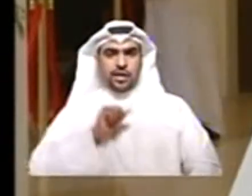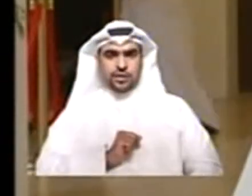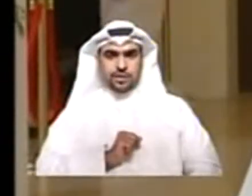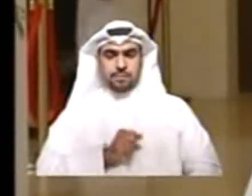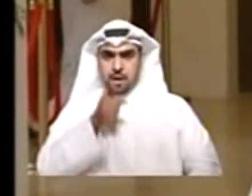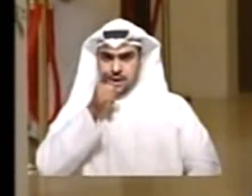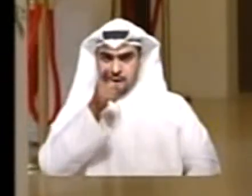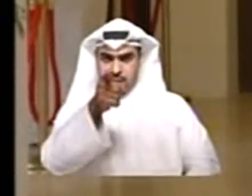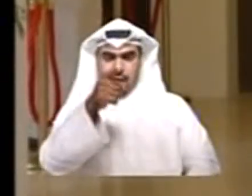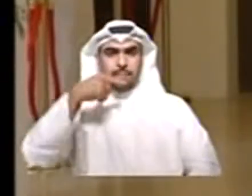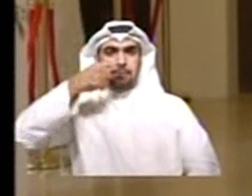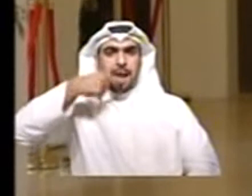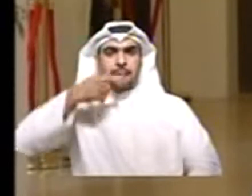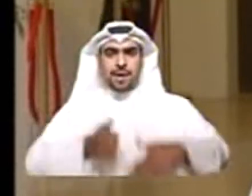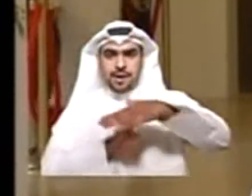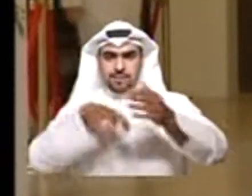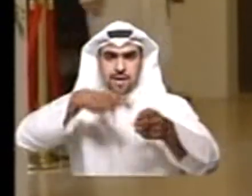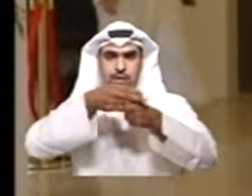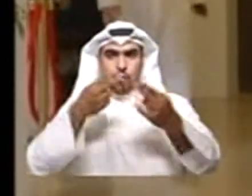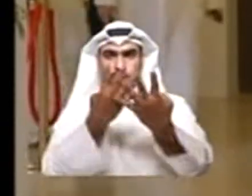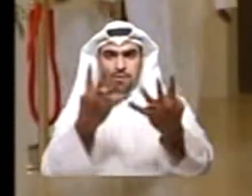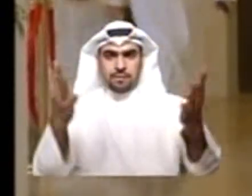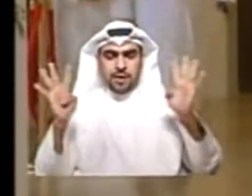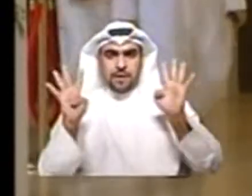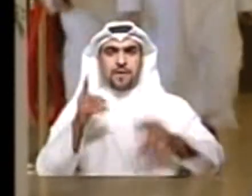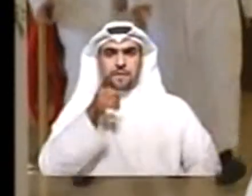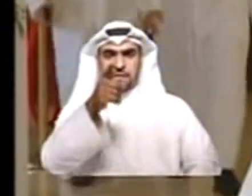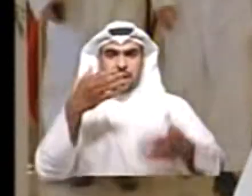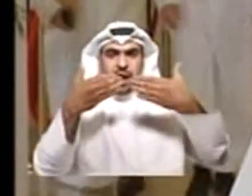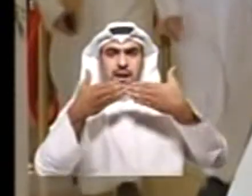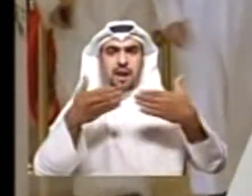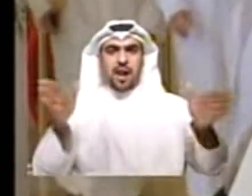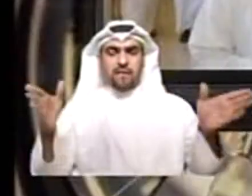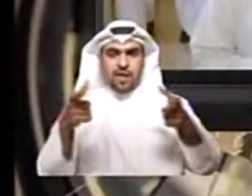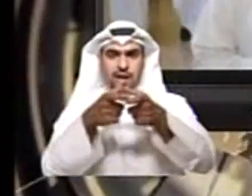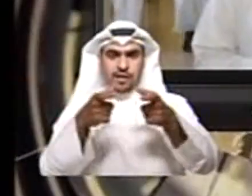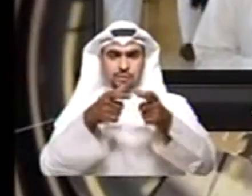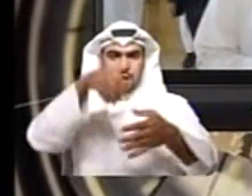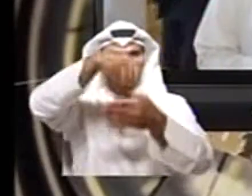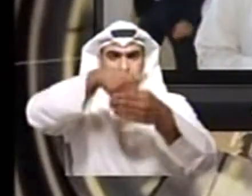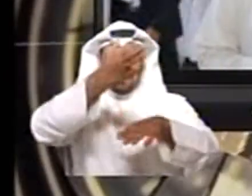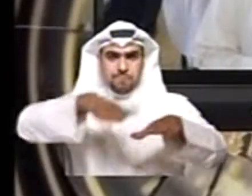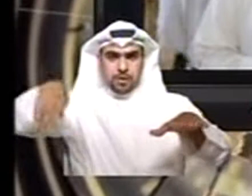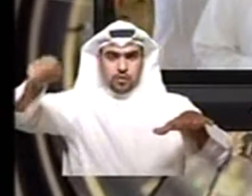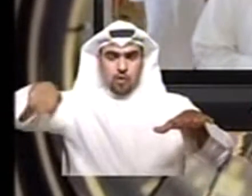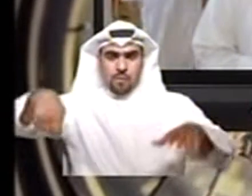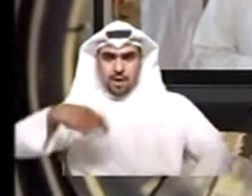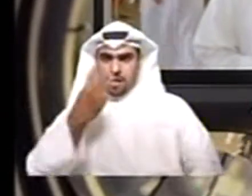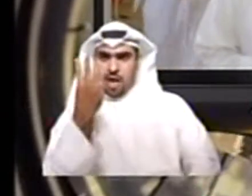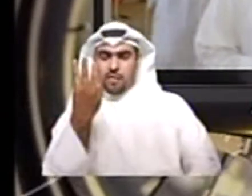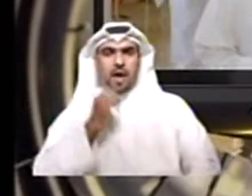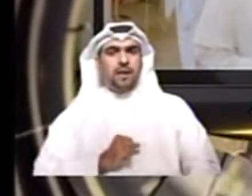بالنسبة للنطق السامي لسمو أمير البلاد حفظ الله ورعاه في افتتاح دور الانعقاد العادي الثالث.